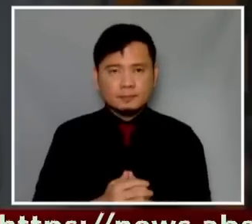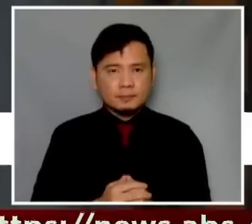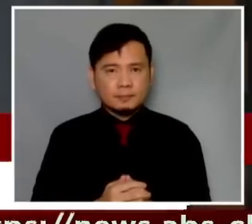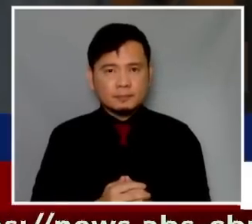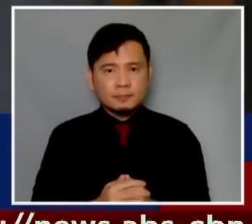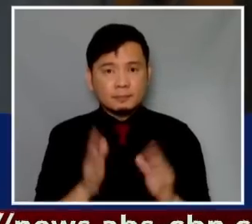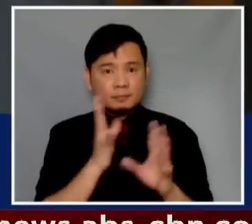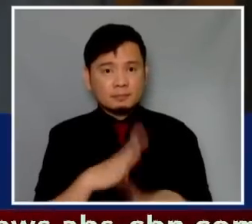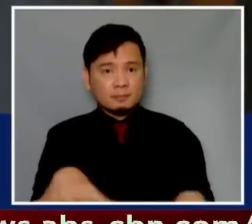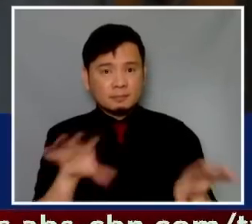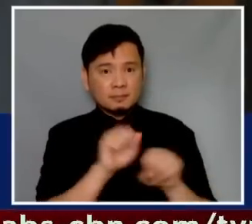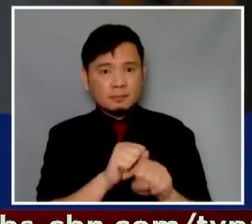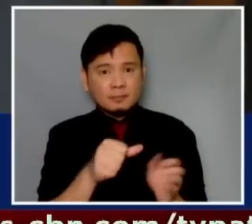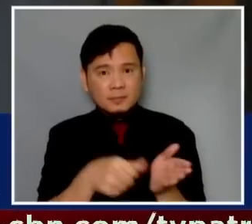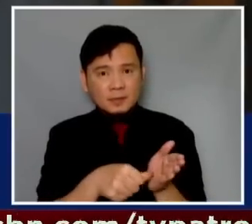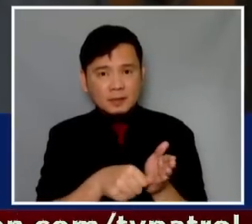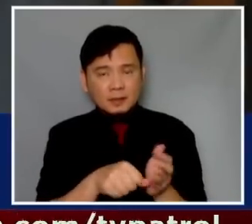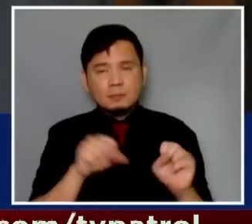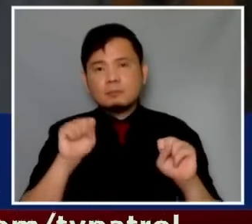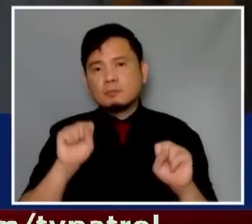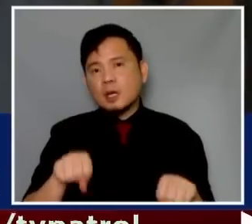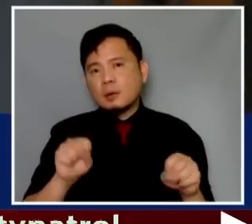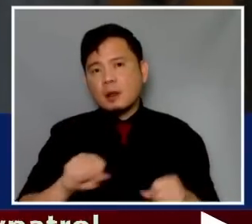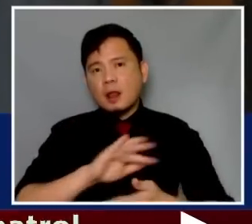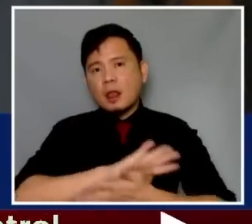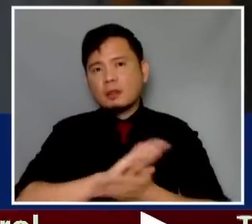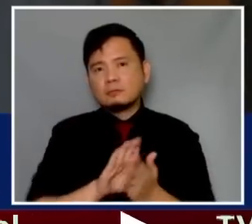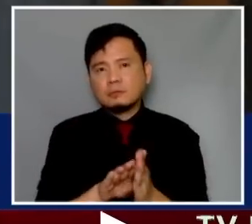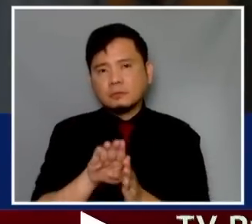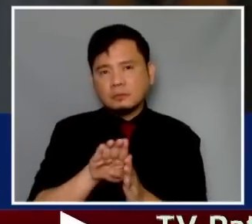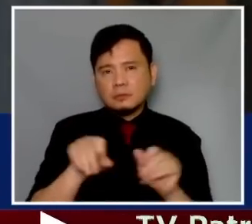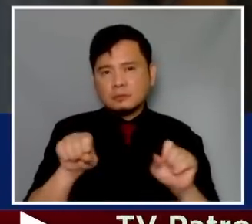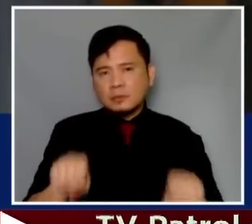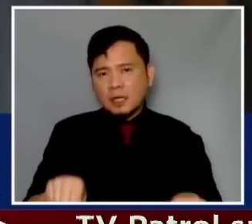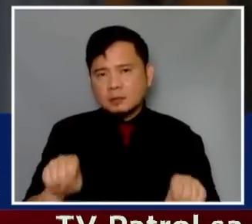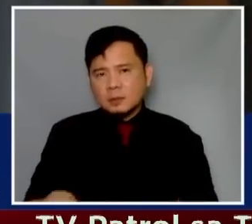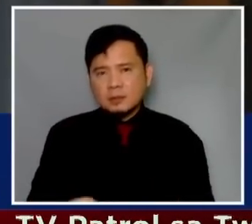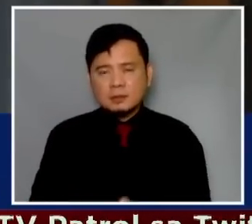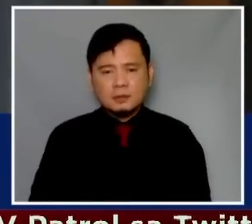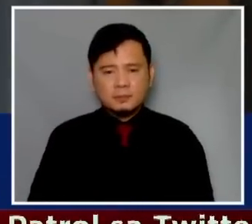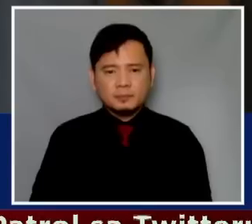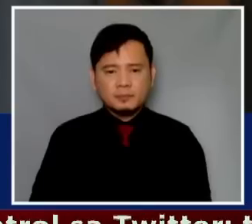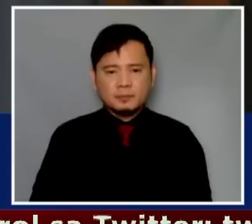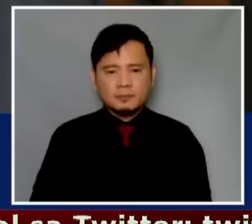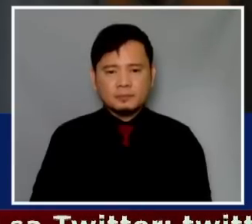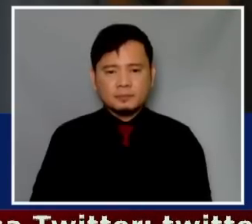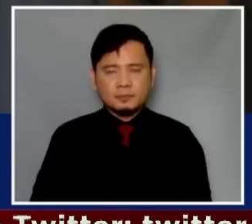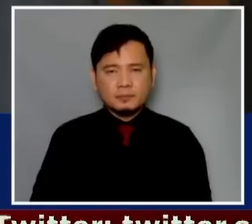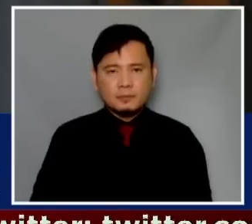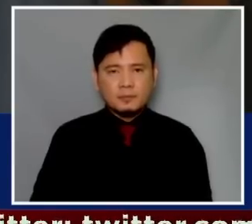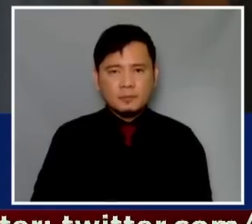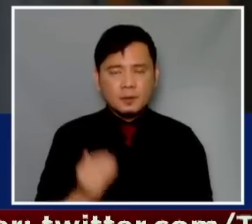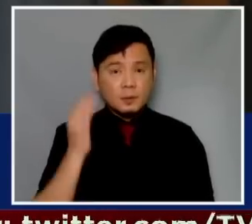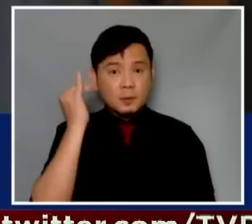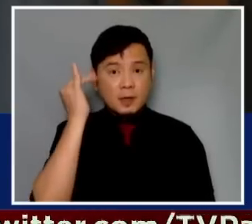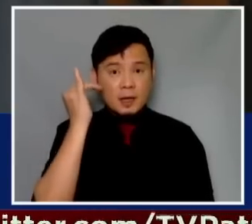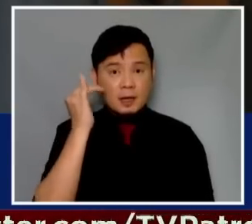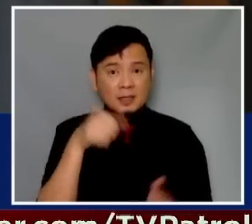high probability na magkaroon ng spike tayo kasi sa elections ay